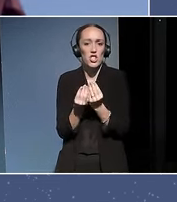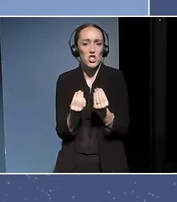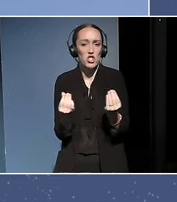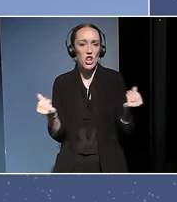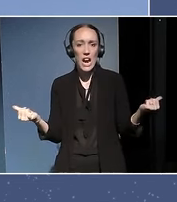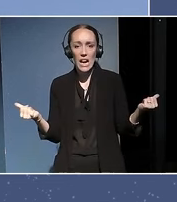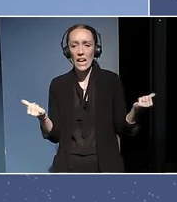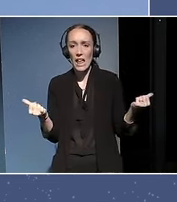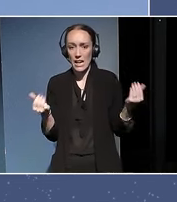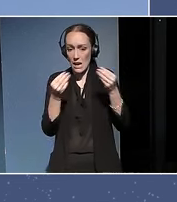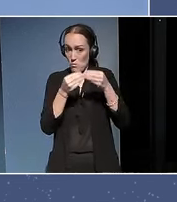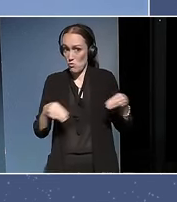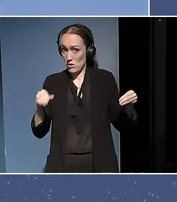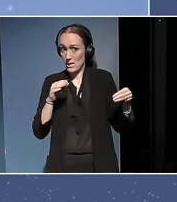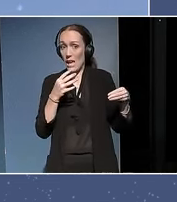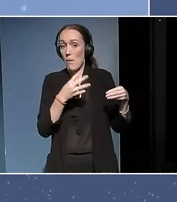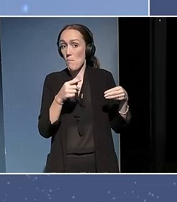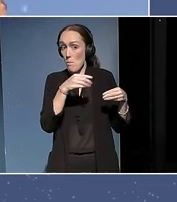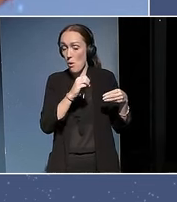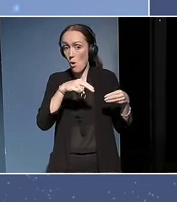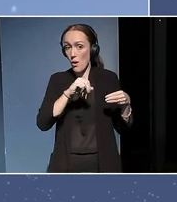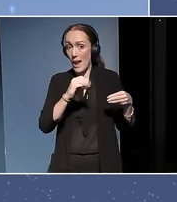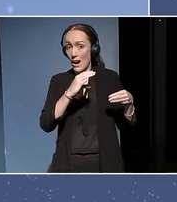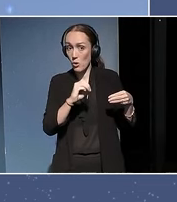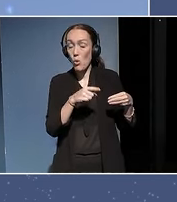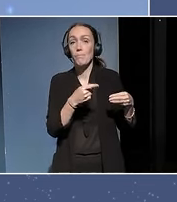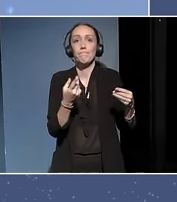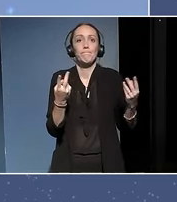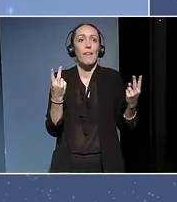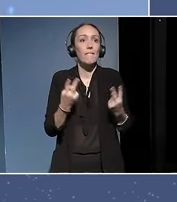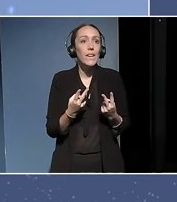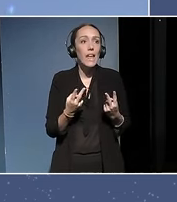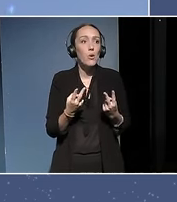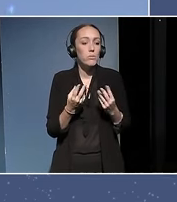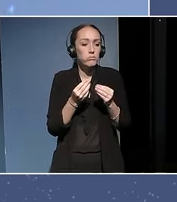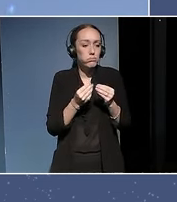al museo di Monaco di Baviera Ecco perché